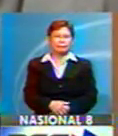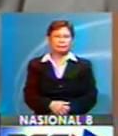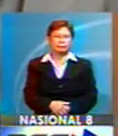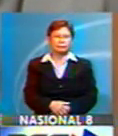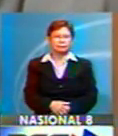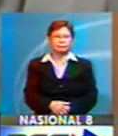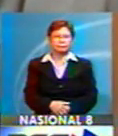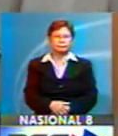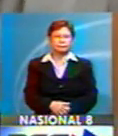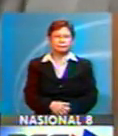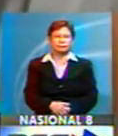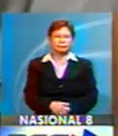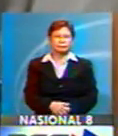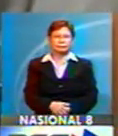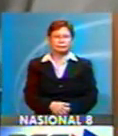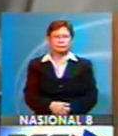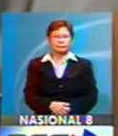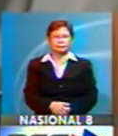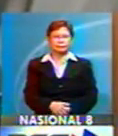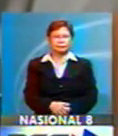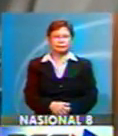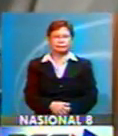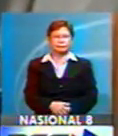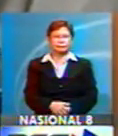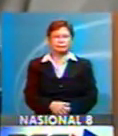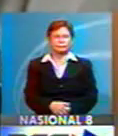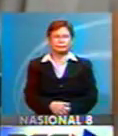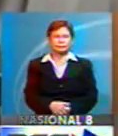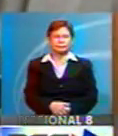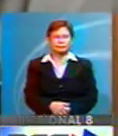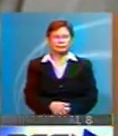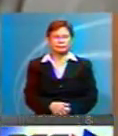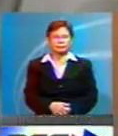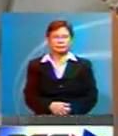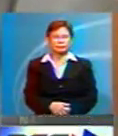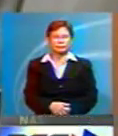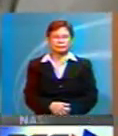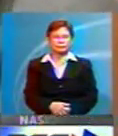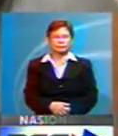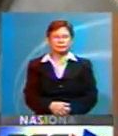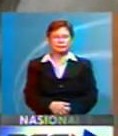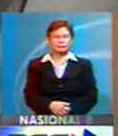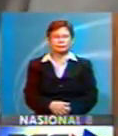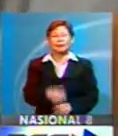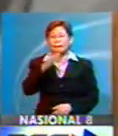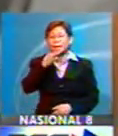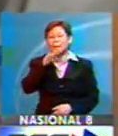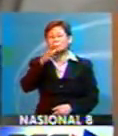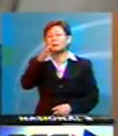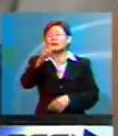Pakciknya, pakcik dia dapat tinggi je ke mana? Gini lah duduk jual boleh